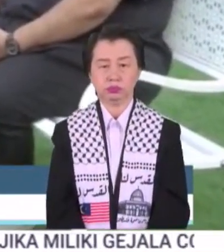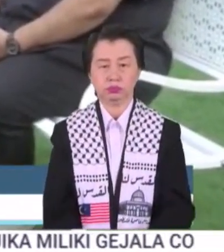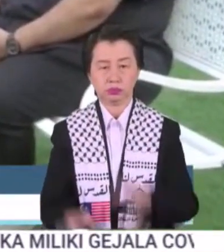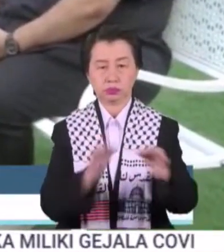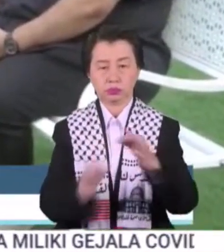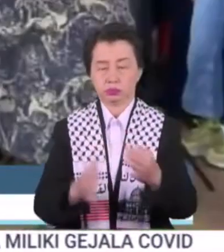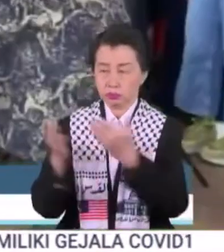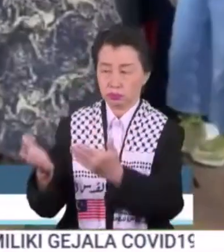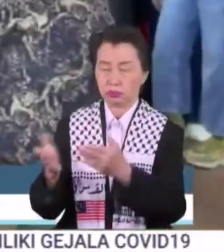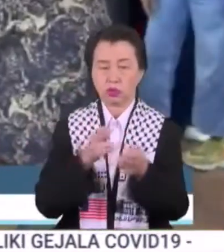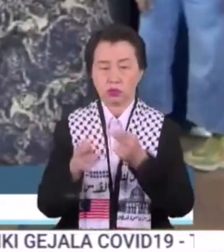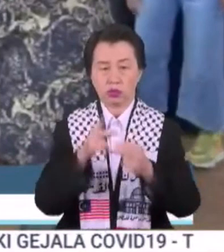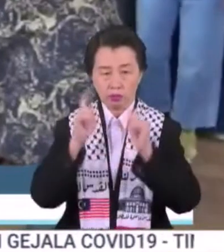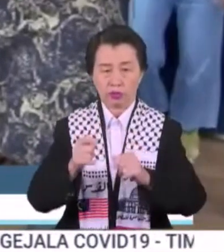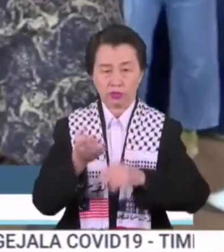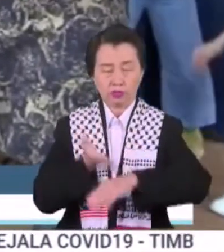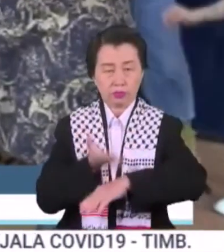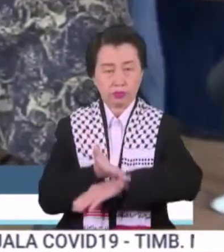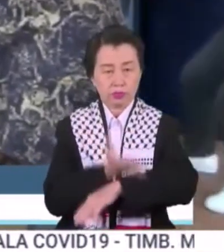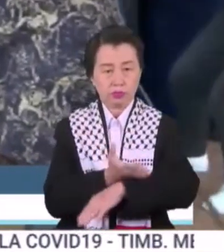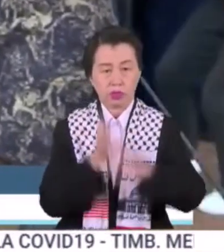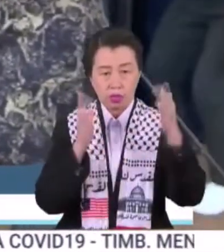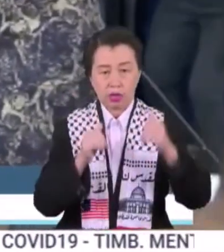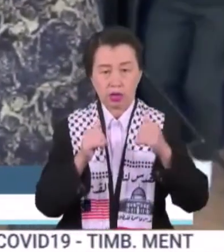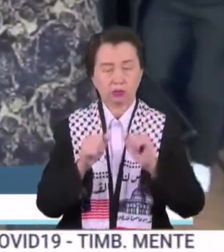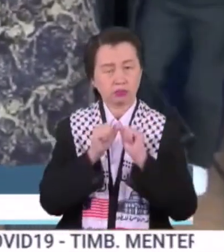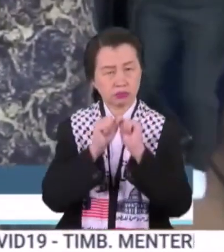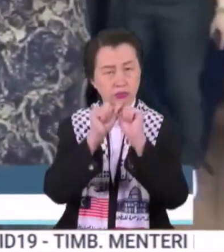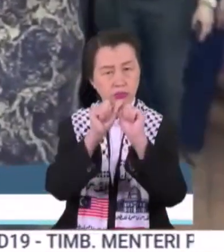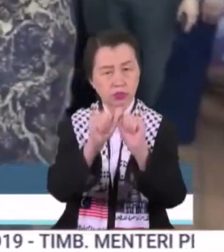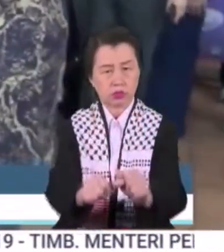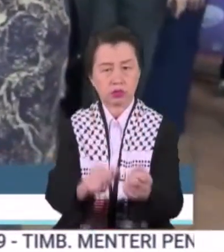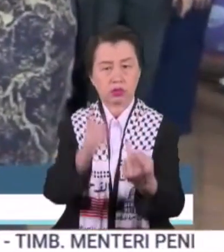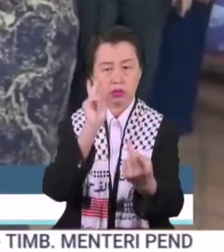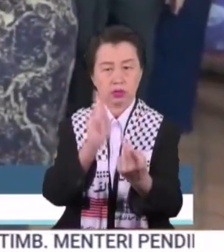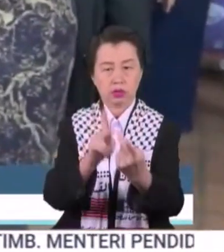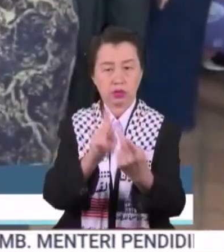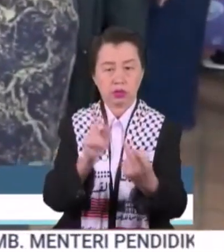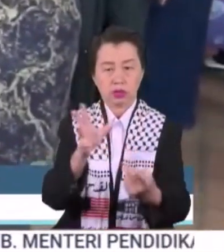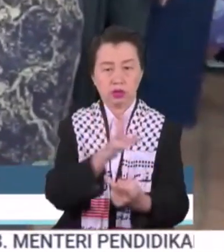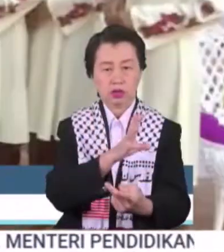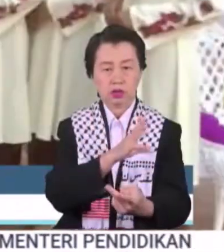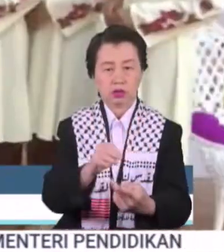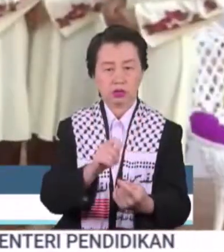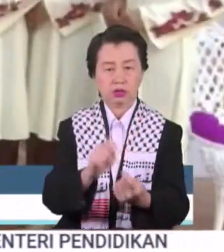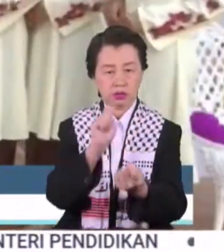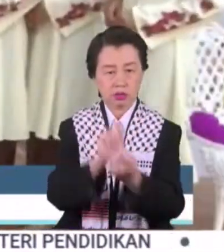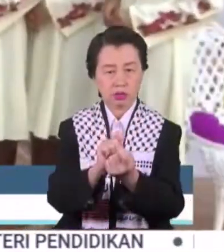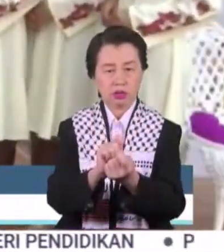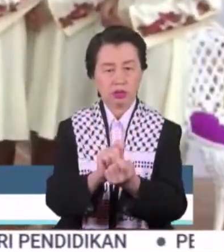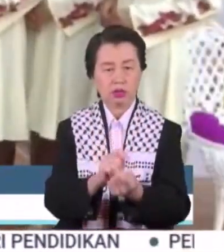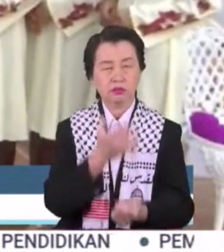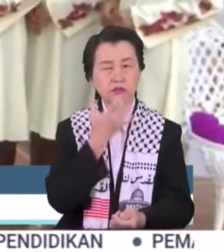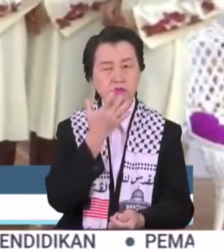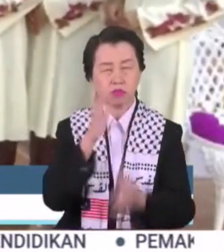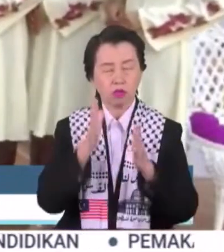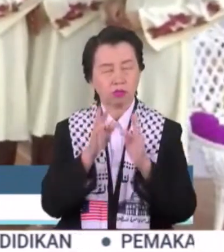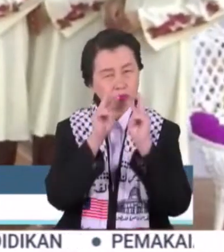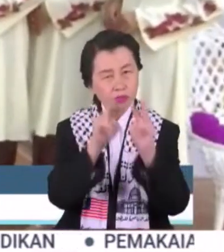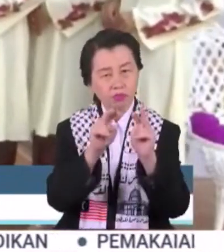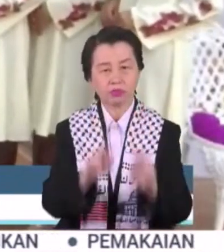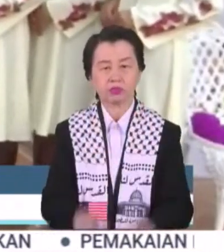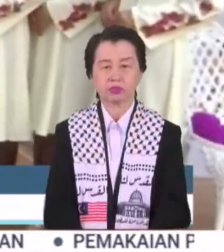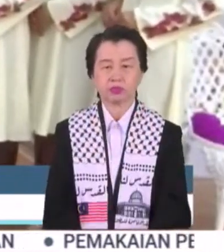Jelas beliau, usaha perlu dipertingkatkan agar ia kekal relevan dan menepati citarasa penonton.